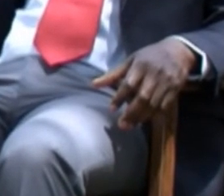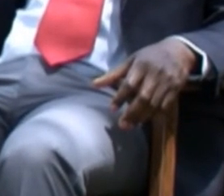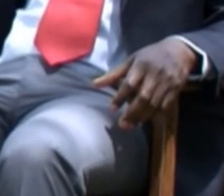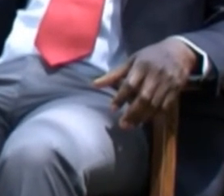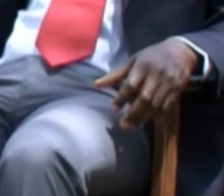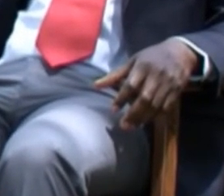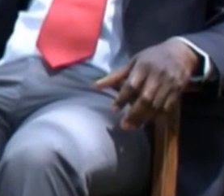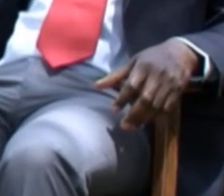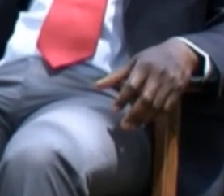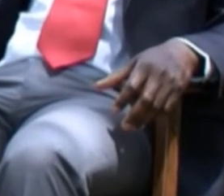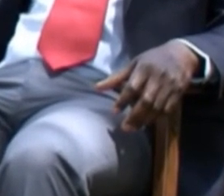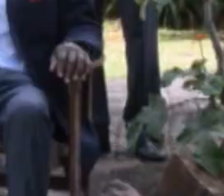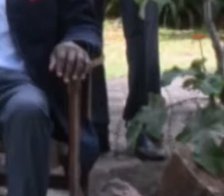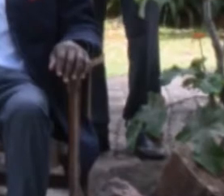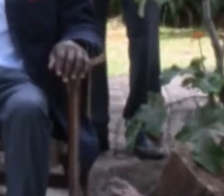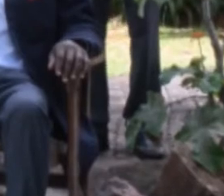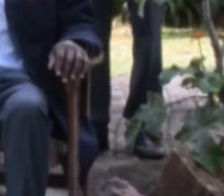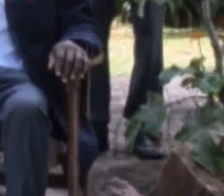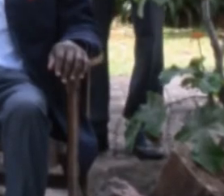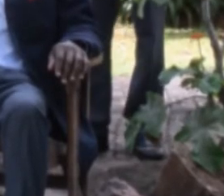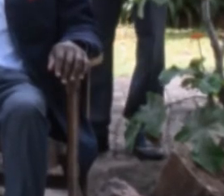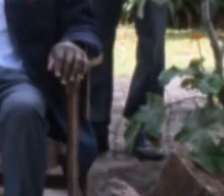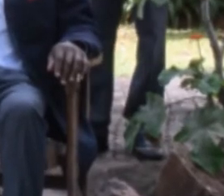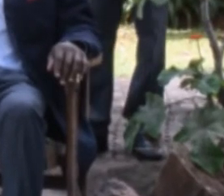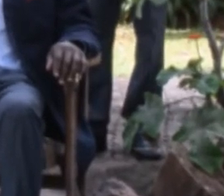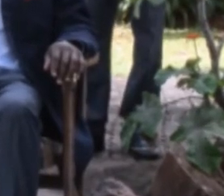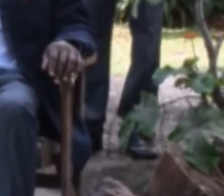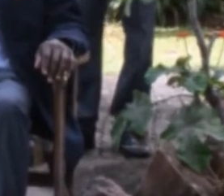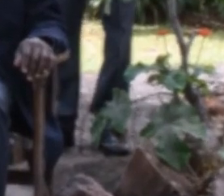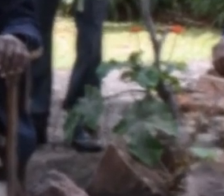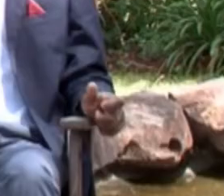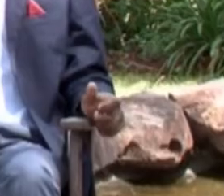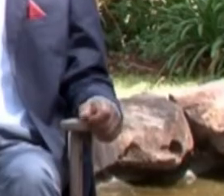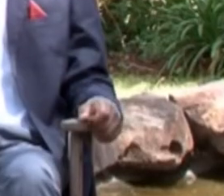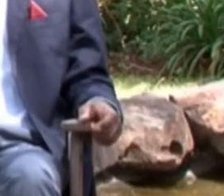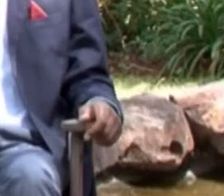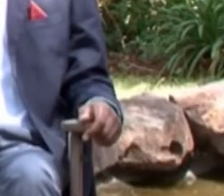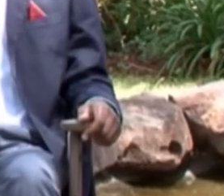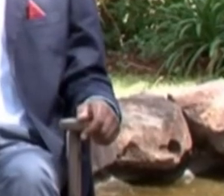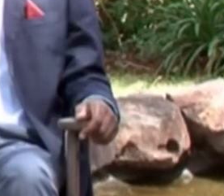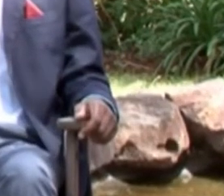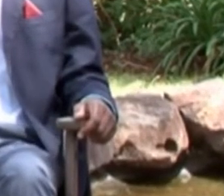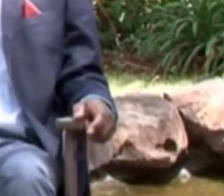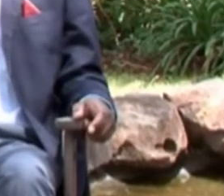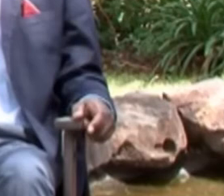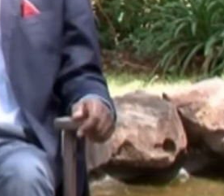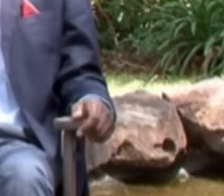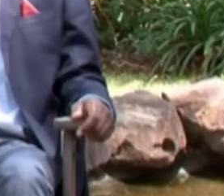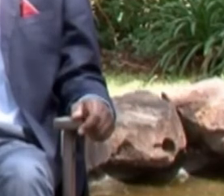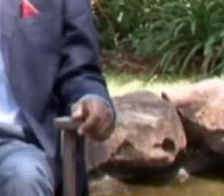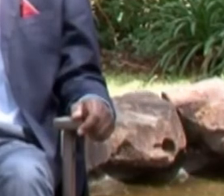mafupa charira kwebede. Mafupa kwebede. Mafupa kwebede.